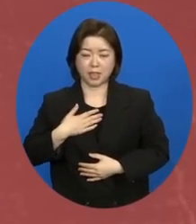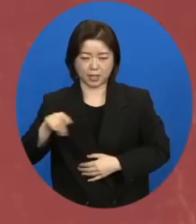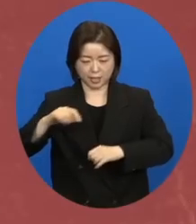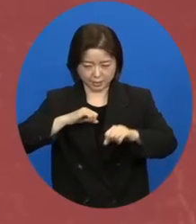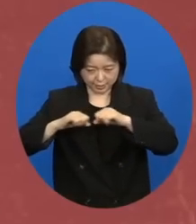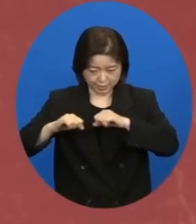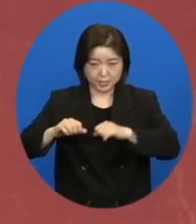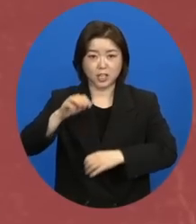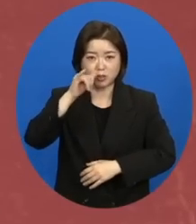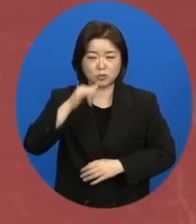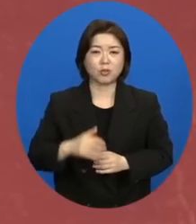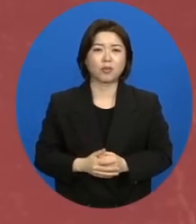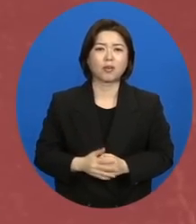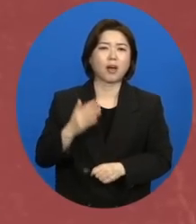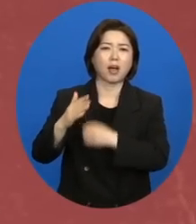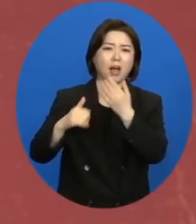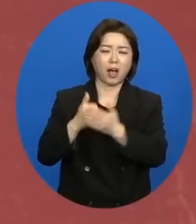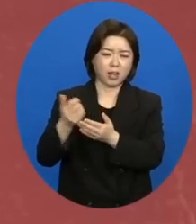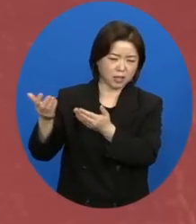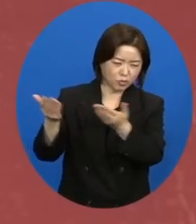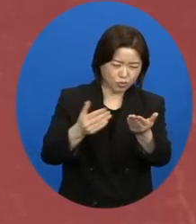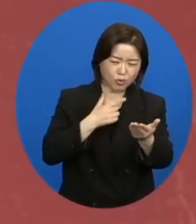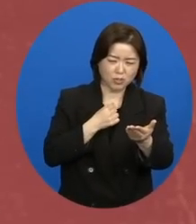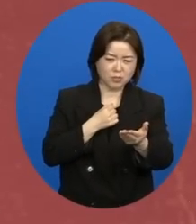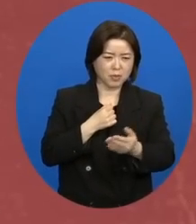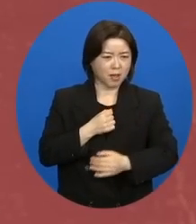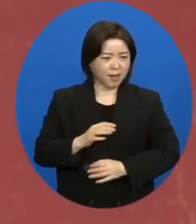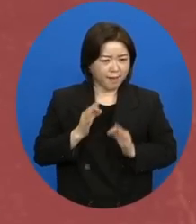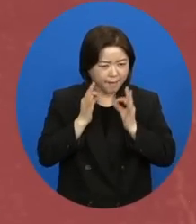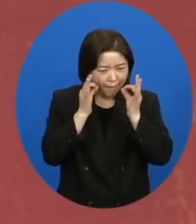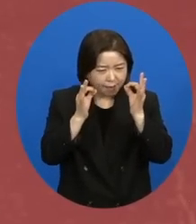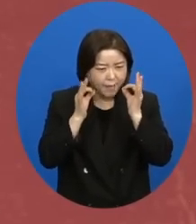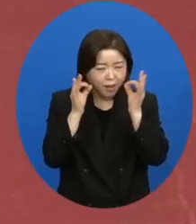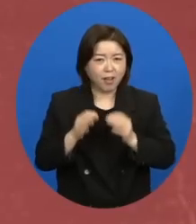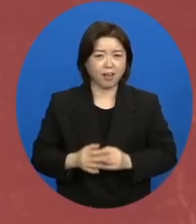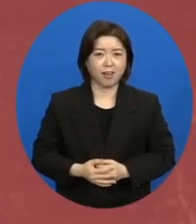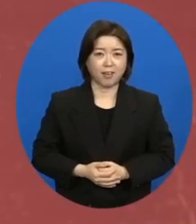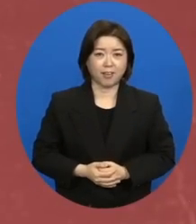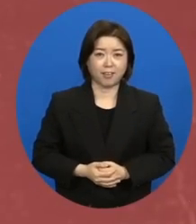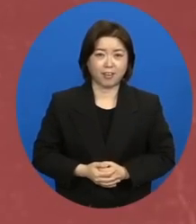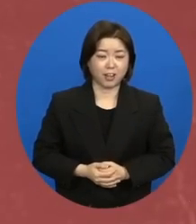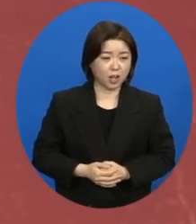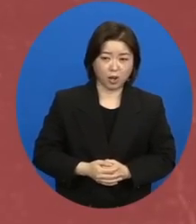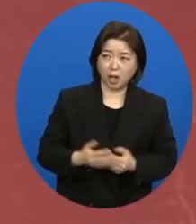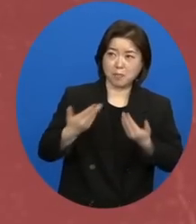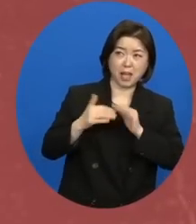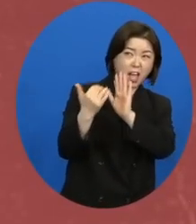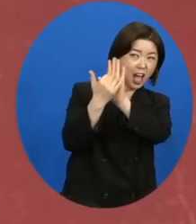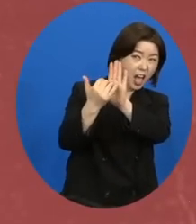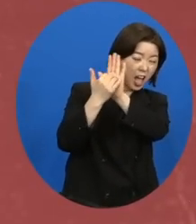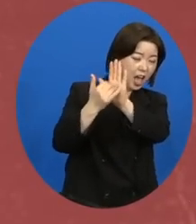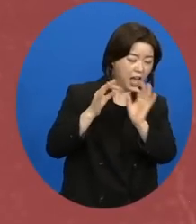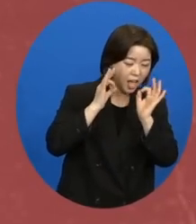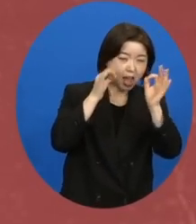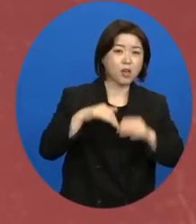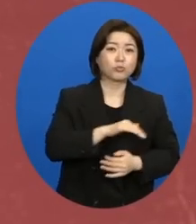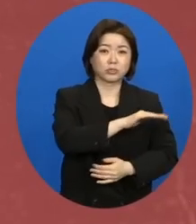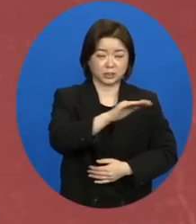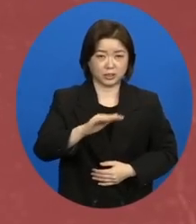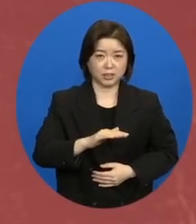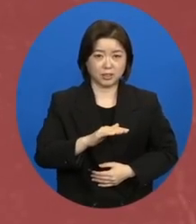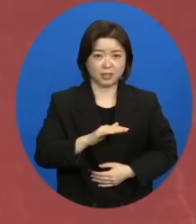시행하겠다고 그랬어요. 하나님이 주고 싶어서 속상해요. 지금 안 받으려고 애를 쓰지.